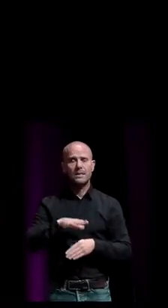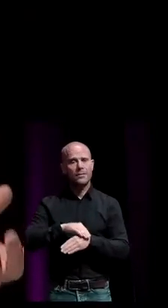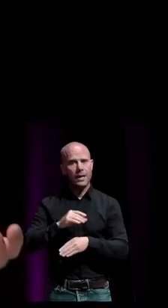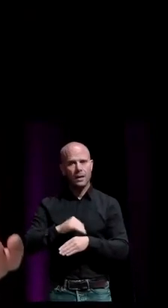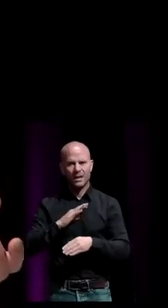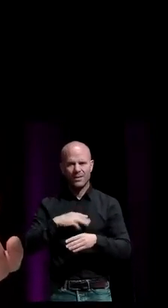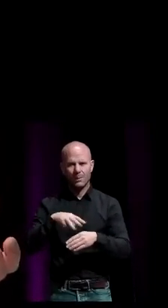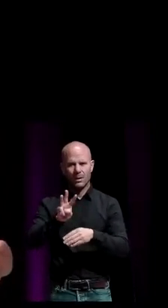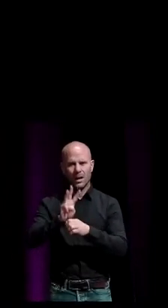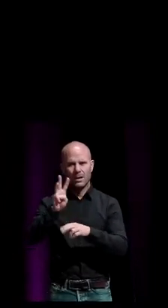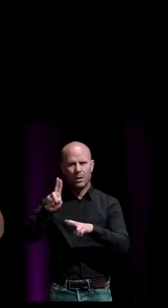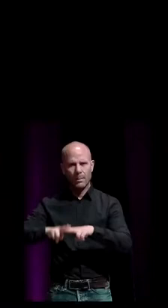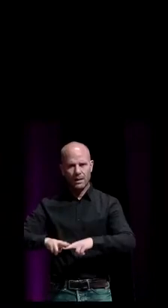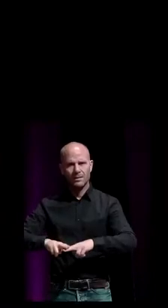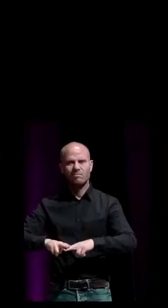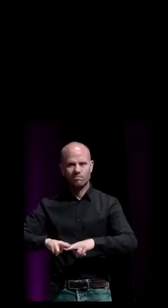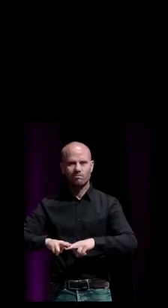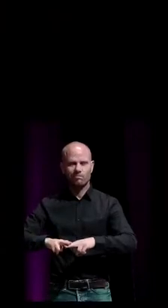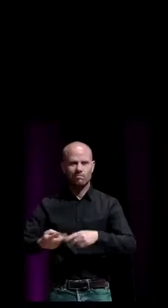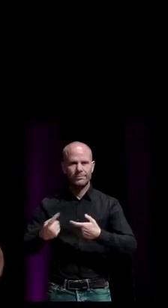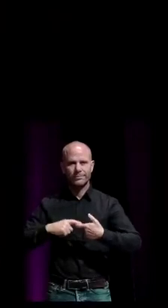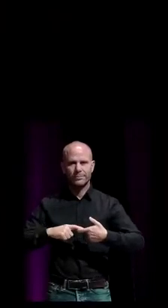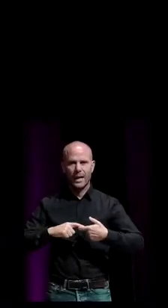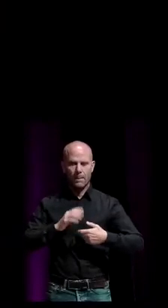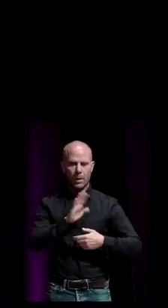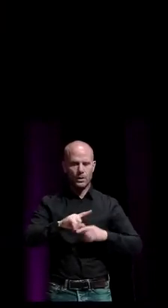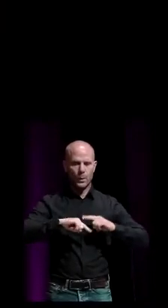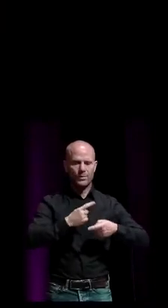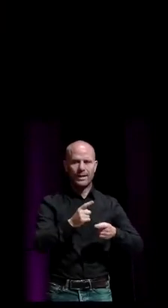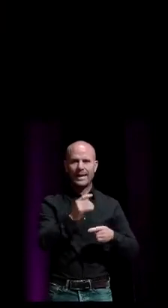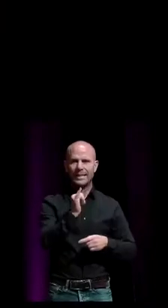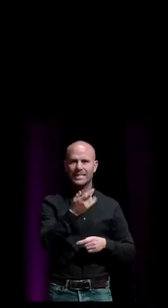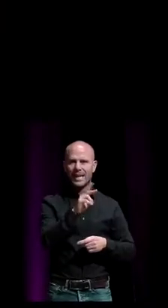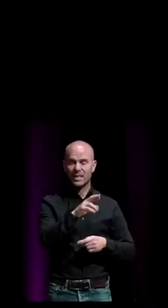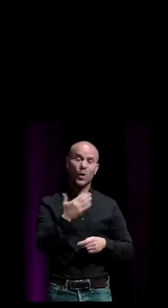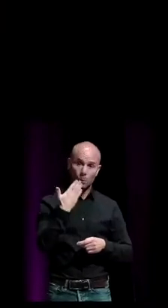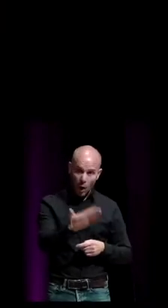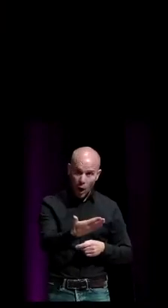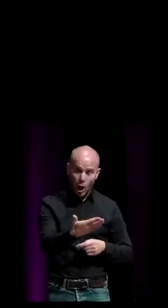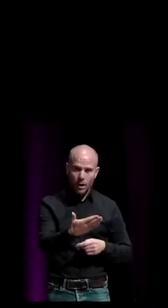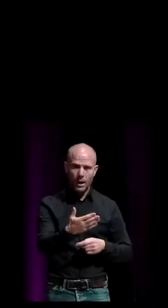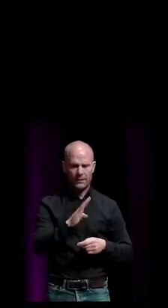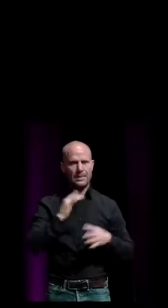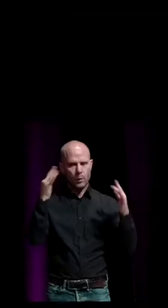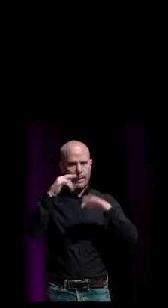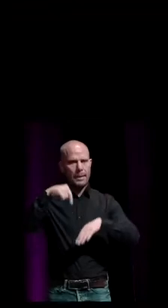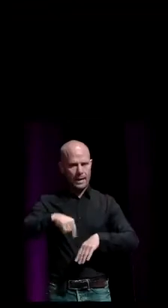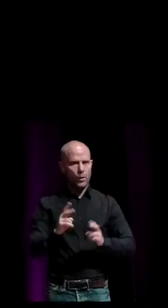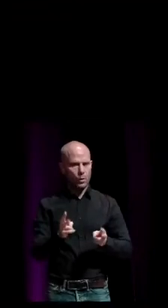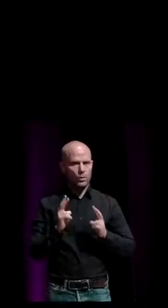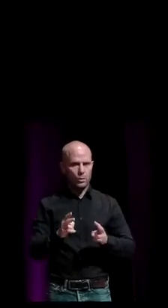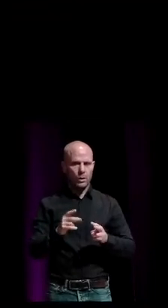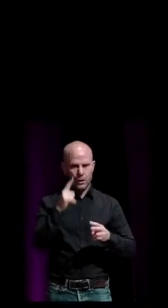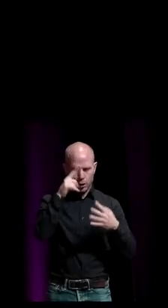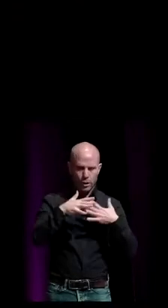kom på 13:e plats vad det gäller barns utvecklingsindex, vilket är jättebra. Vi har problem här också som vi har hört om. Det handlar